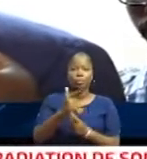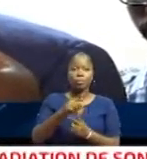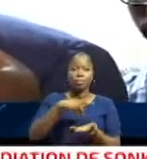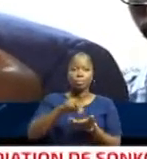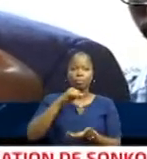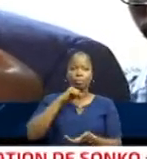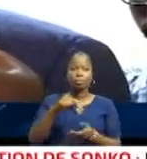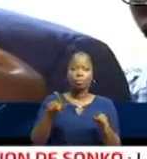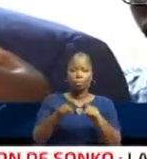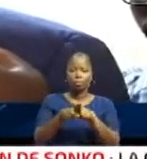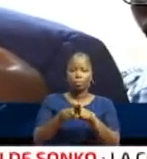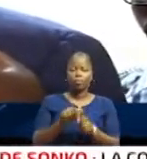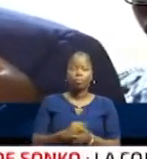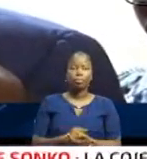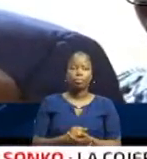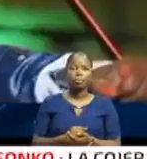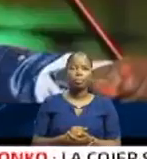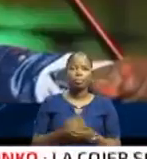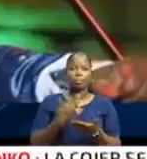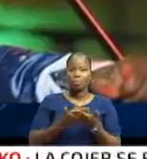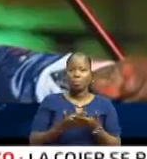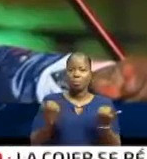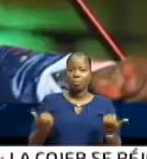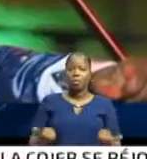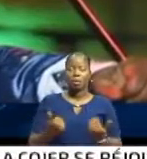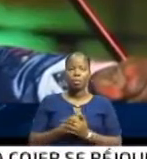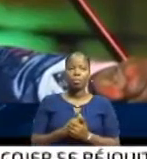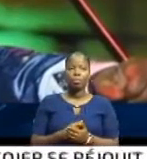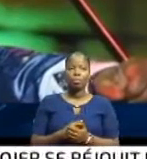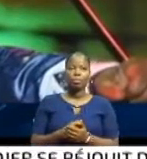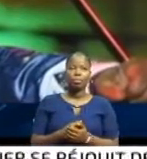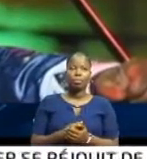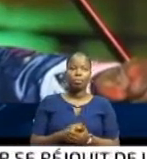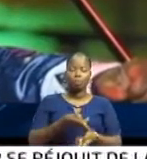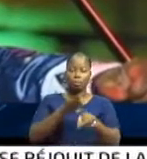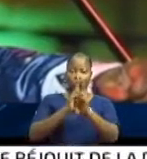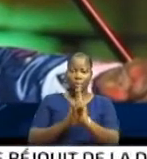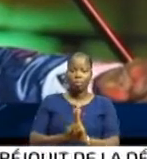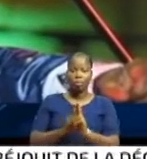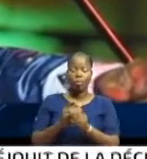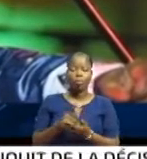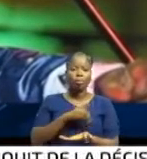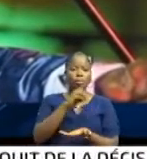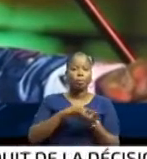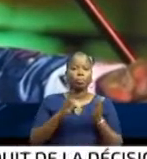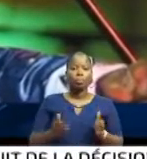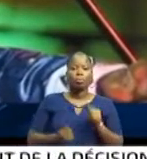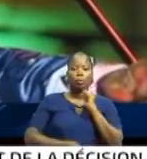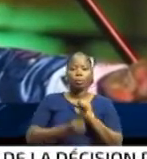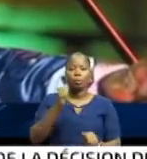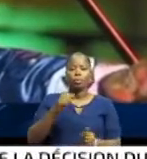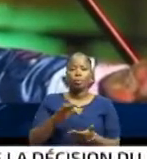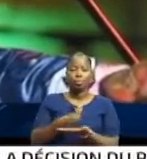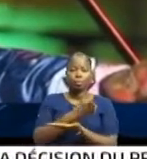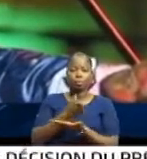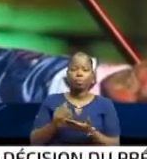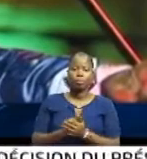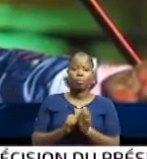pas aussi bon maintenant vouloir entaché d'un adulte et je pense que c'est malsain beaucoup d'artistes couru à